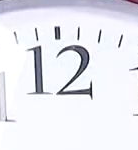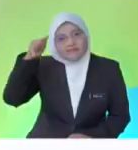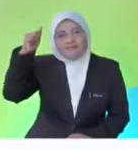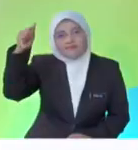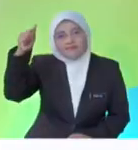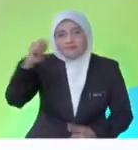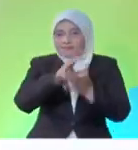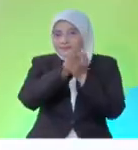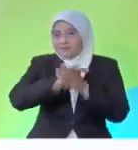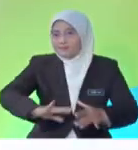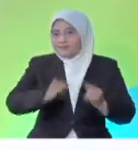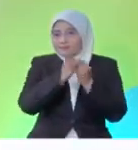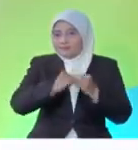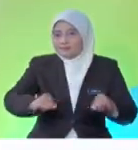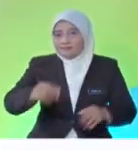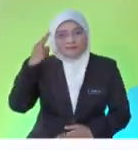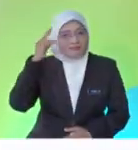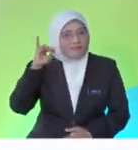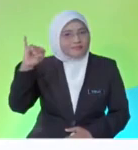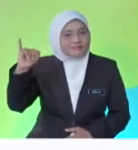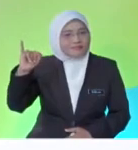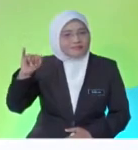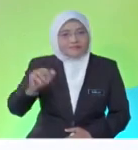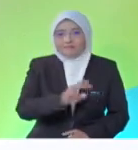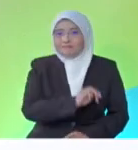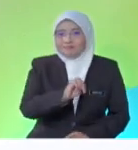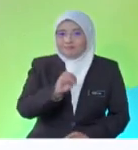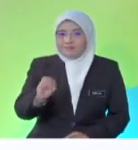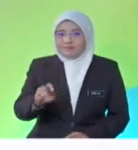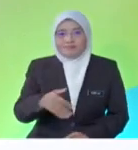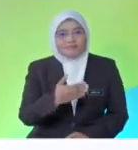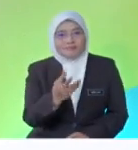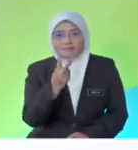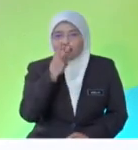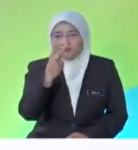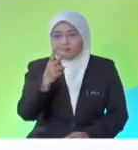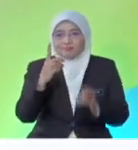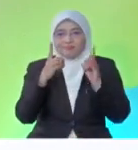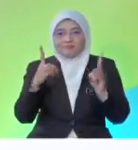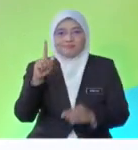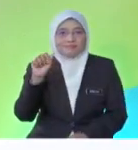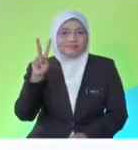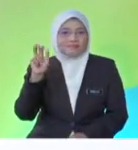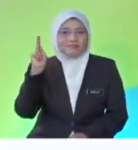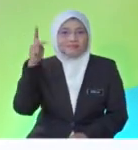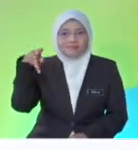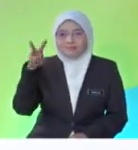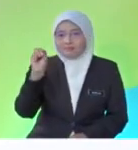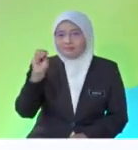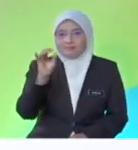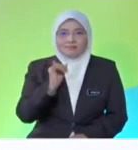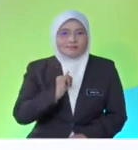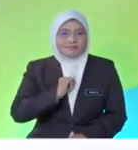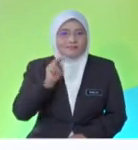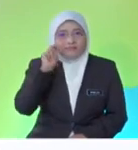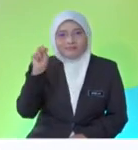Assalamualaikum, salam sejahtera. Hai murid-murid, anda sedang menonton slot prasekolah di saluran Didik TV KPM. Saya Nisaki akan